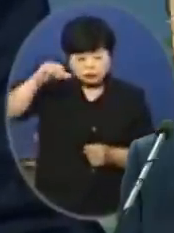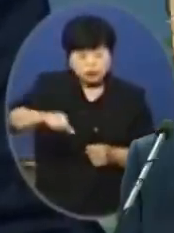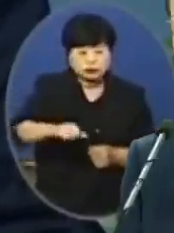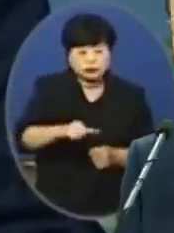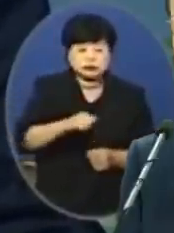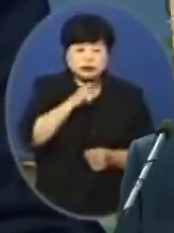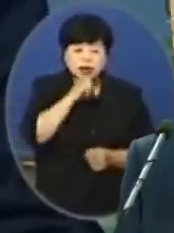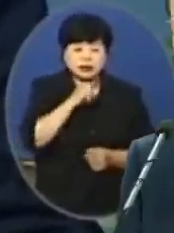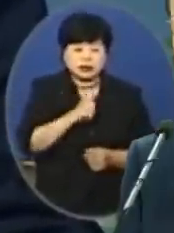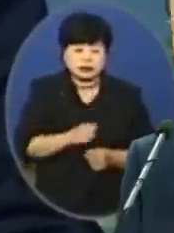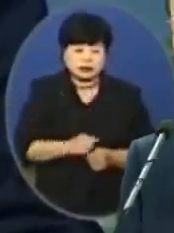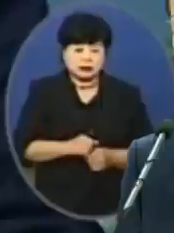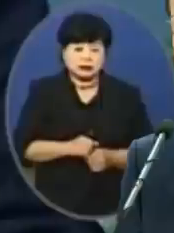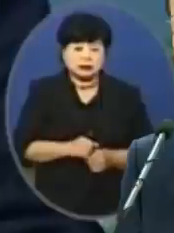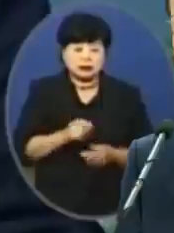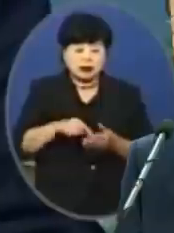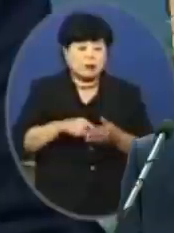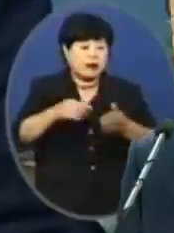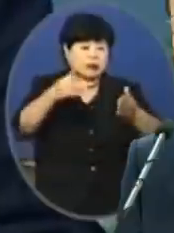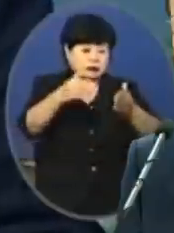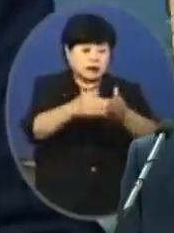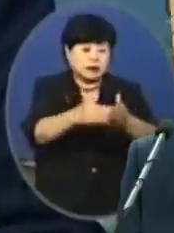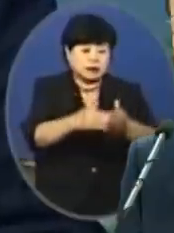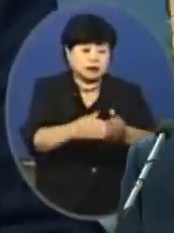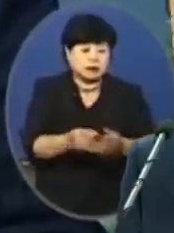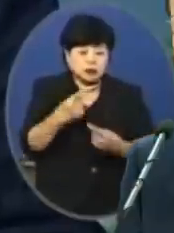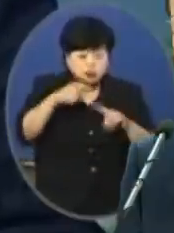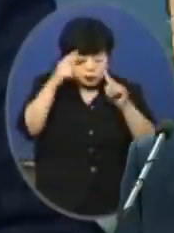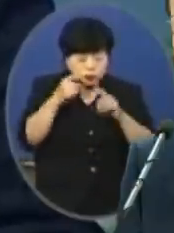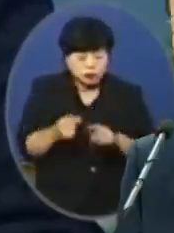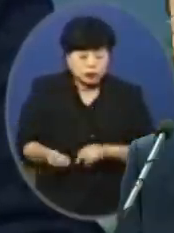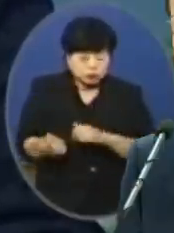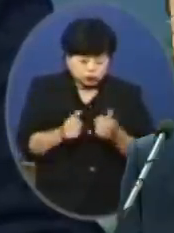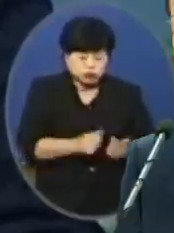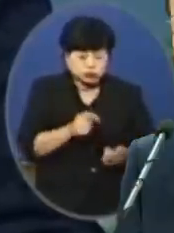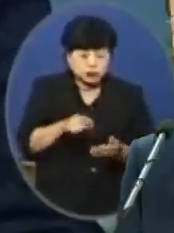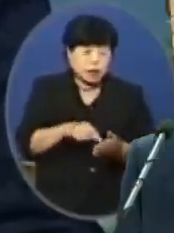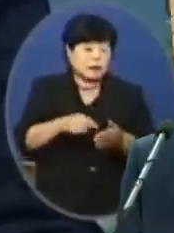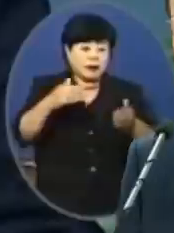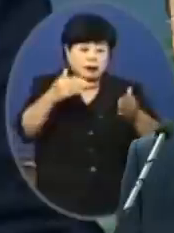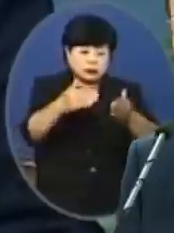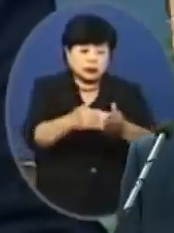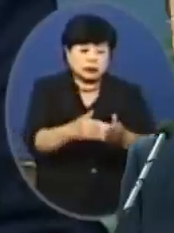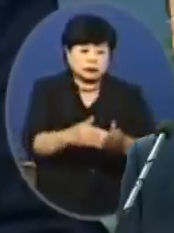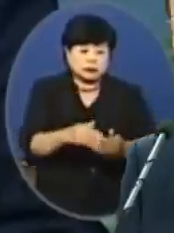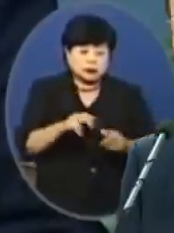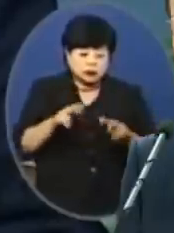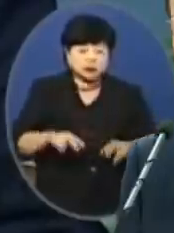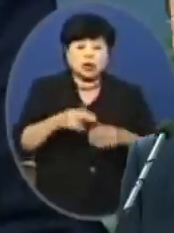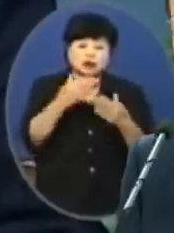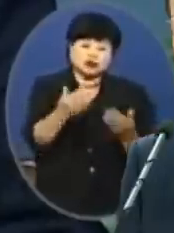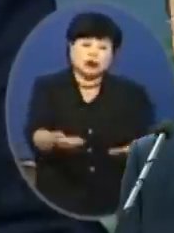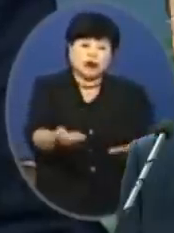다 청산했고 지옥도 죽음도 청산했고 내 안에 들어와 쉬어라. 예수